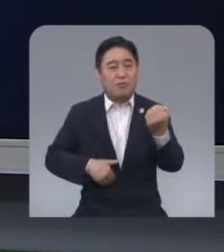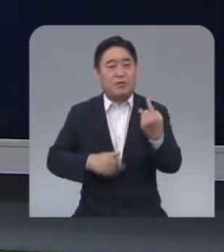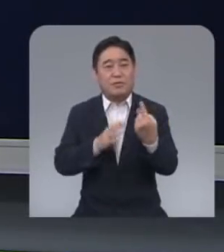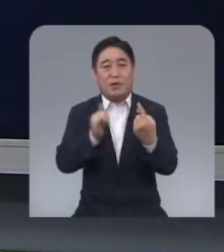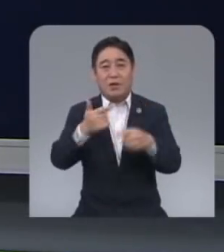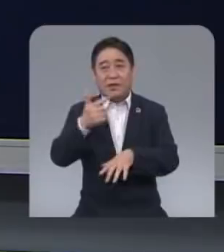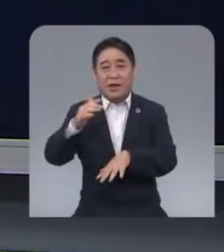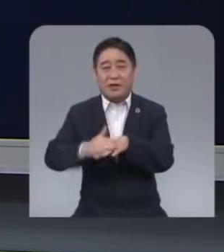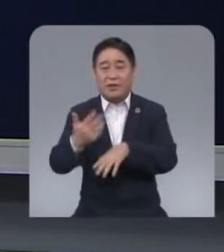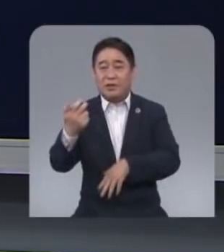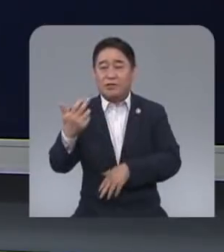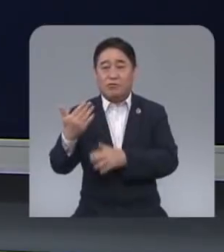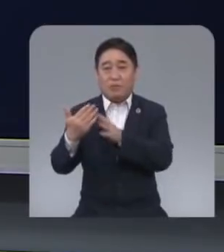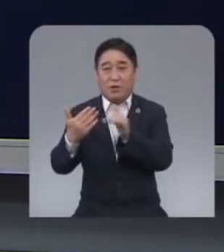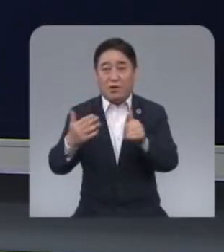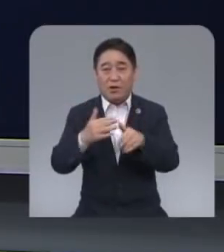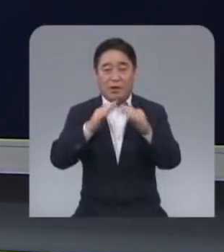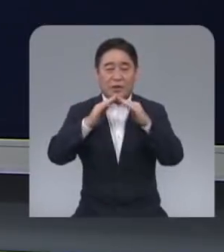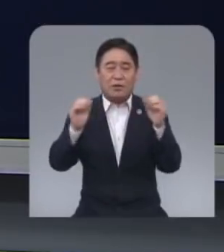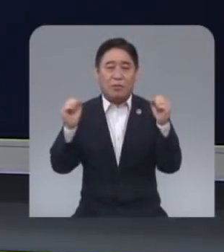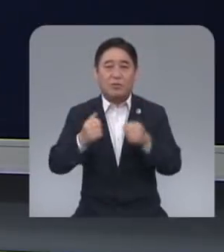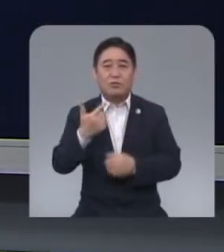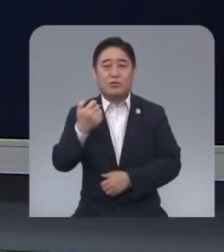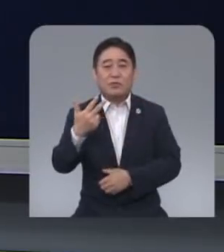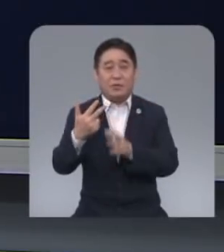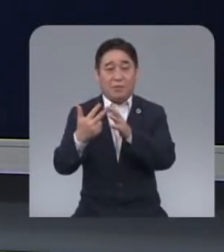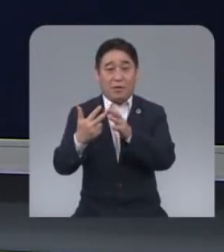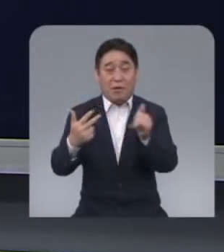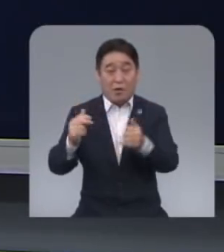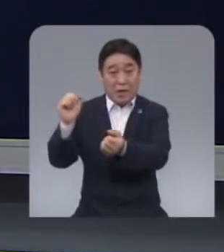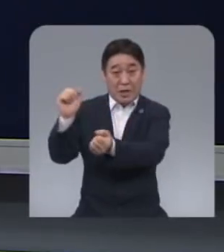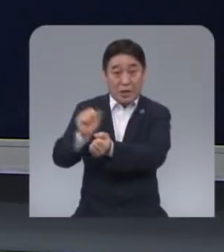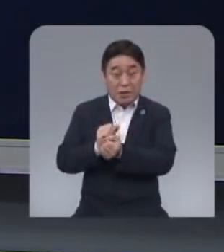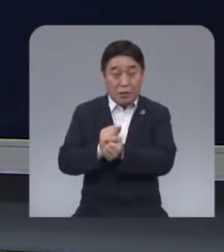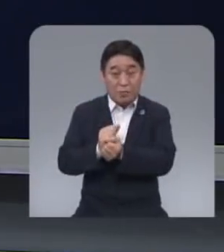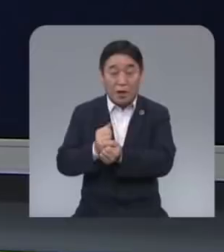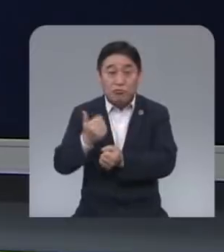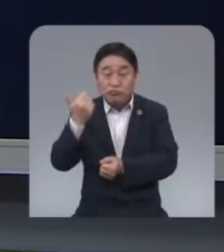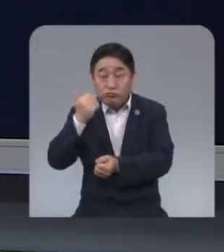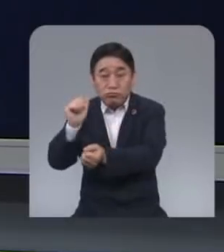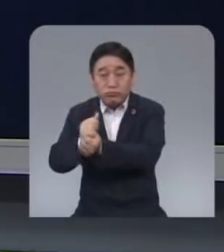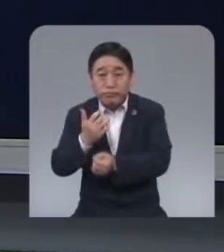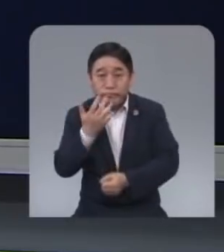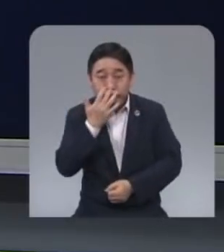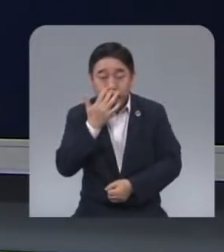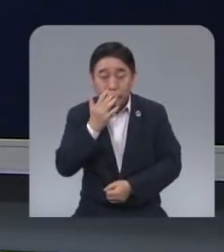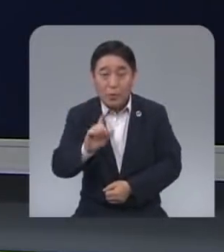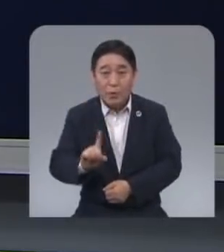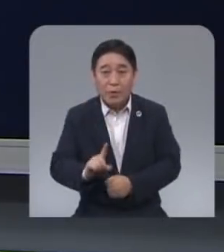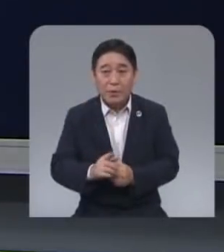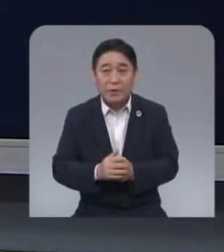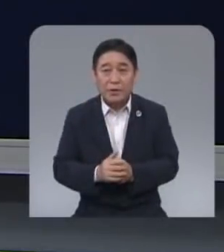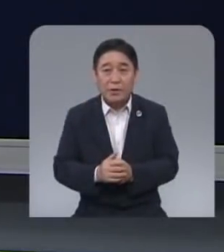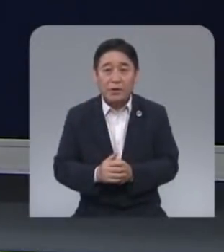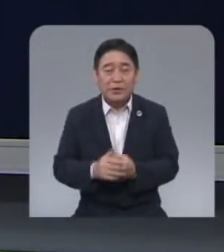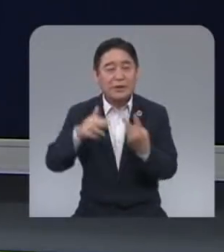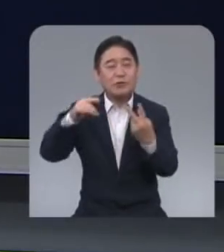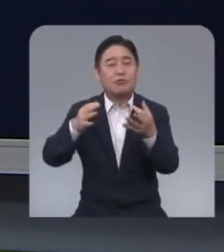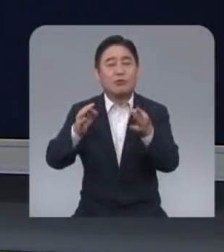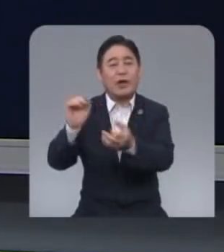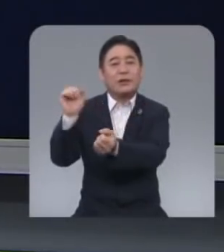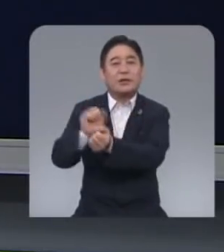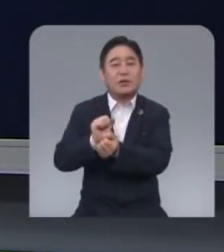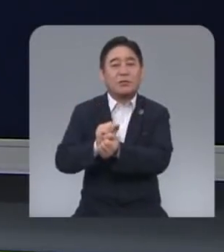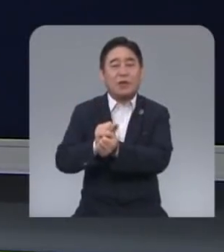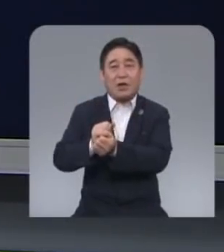대전 79명, 전북 67명 등입니다. 확진자 감염 경로도 한번 살펴보도록 하겠습니다. 최근 2주간